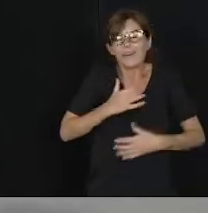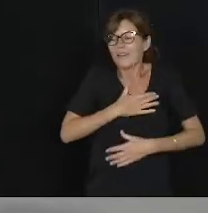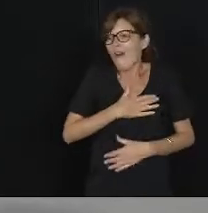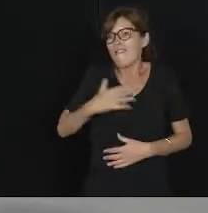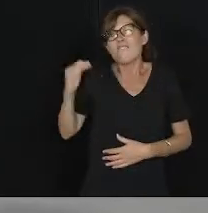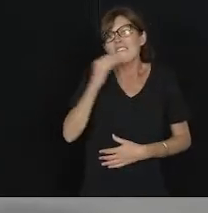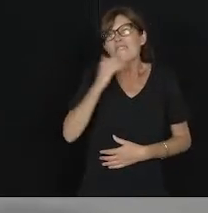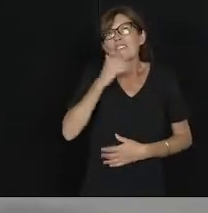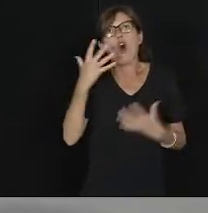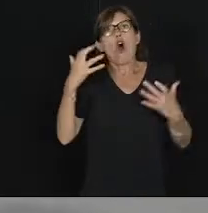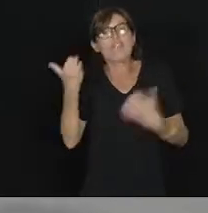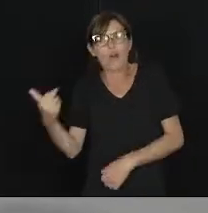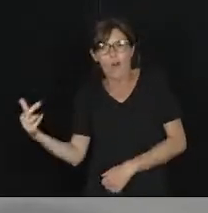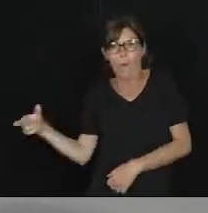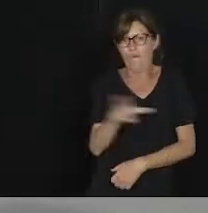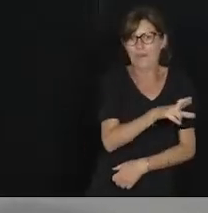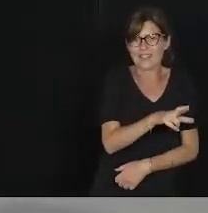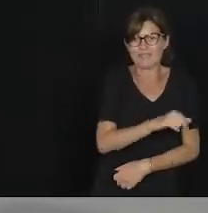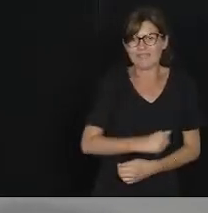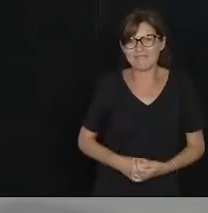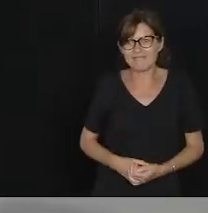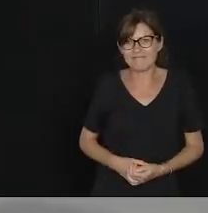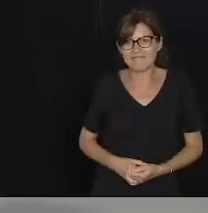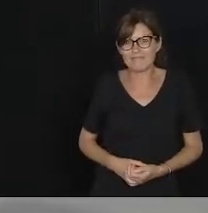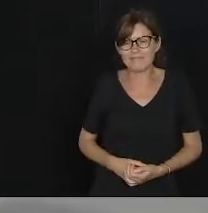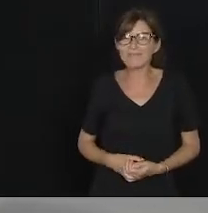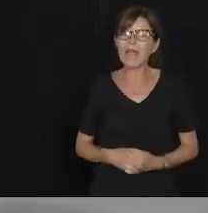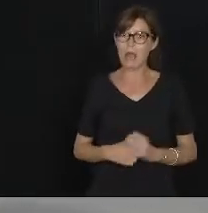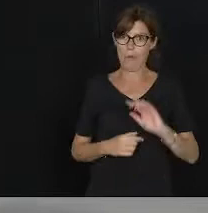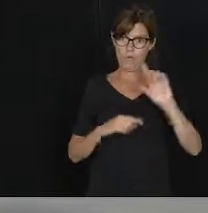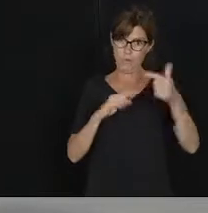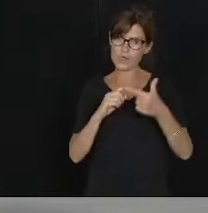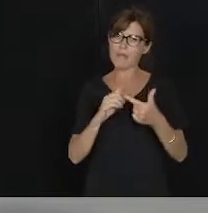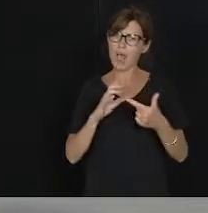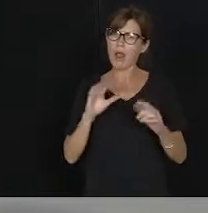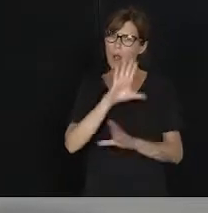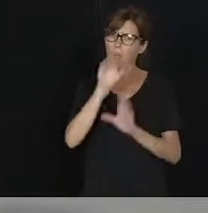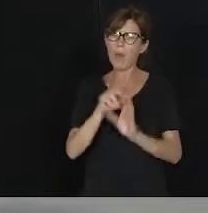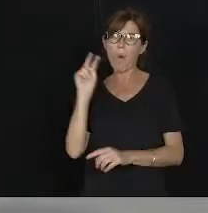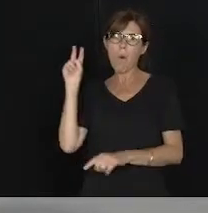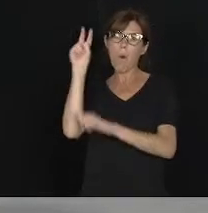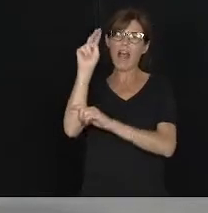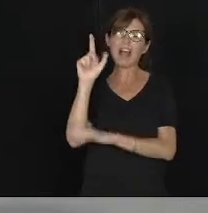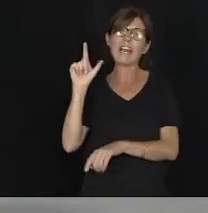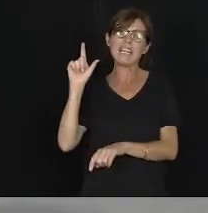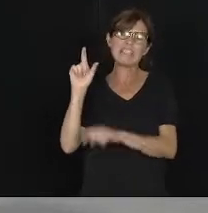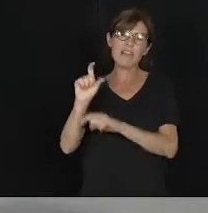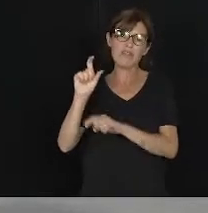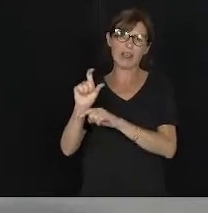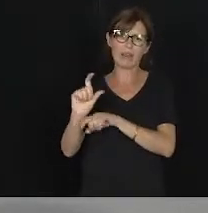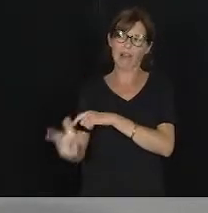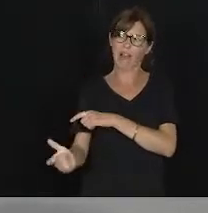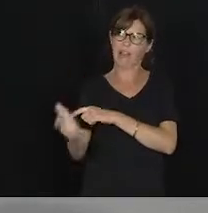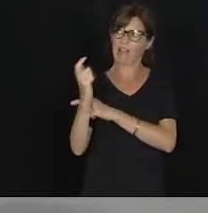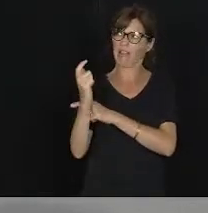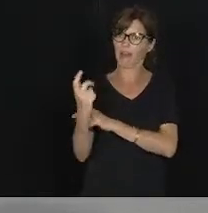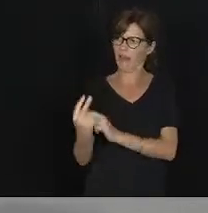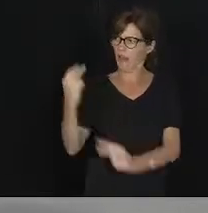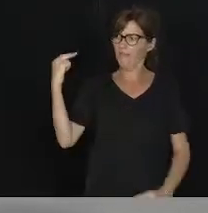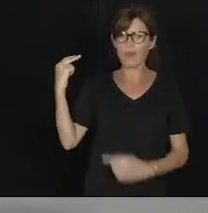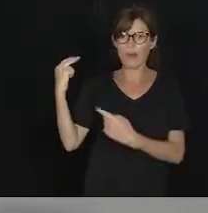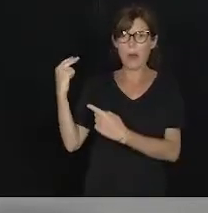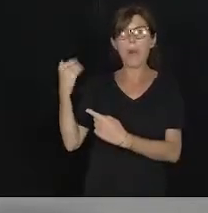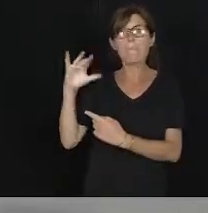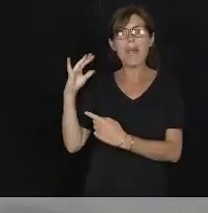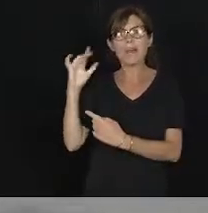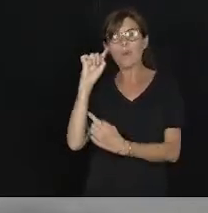revenir ». Alors plus rarement, c'est vrai, c'est aussi un regard critique hein, qui est posé sur la relation d'avant-guerre, mais toujours dans l'objectif de